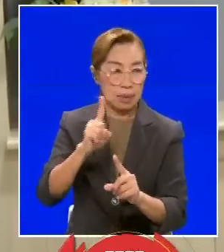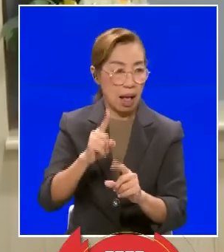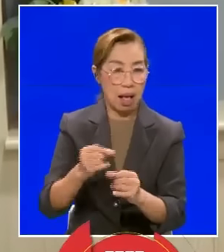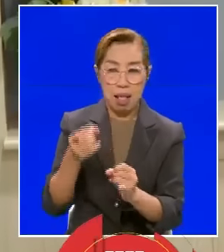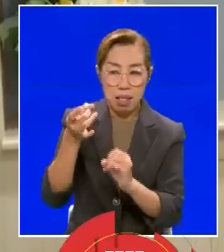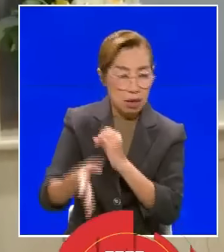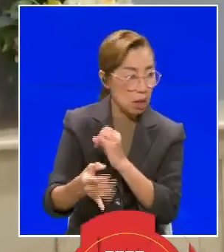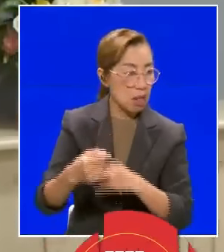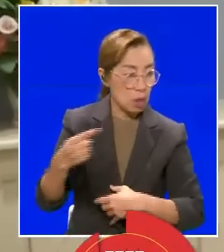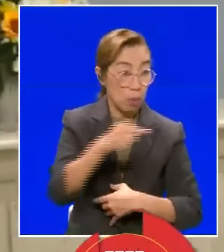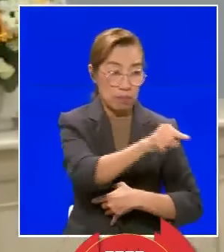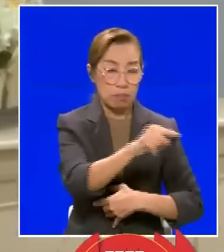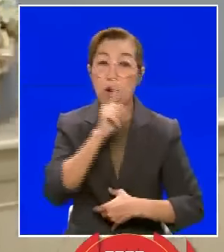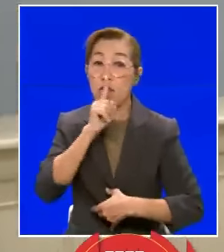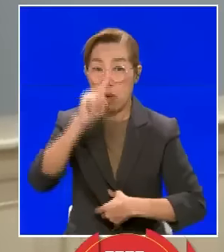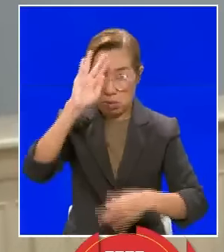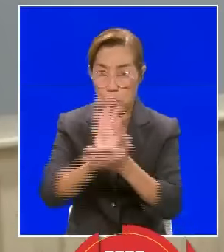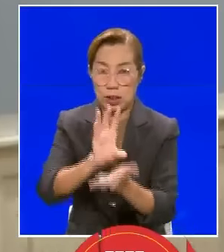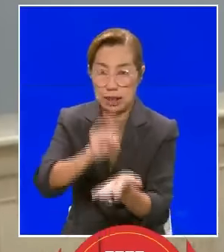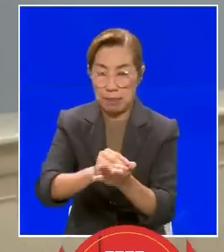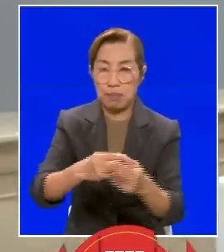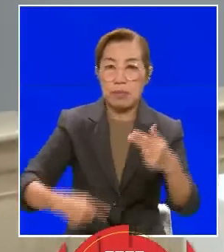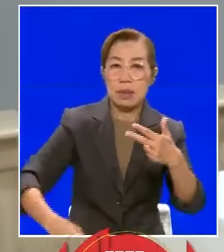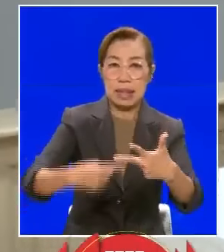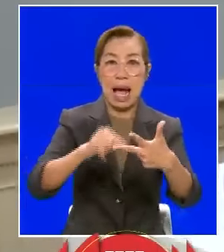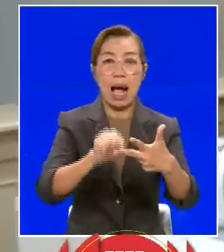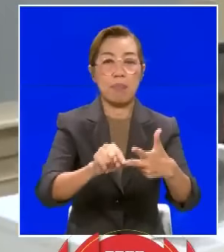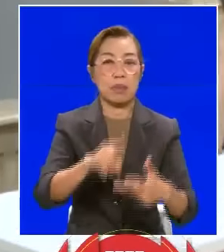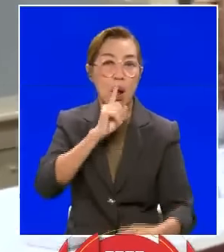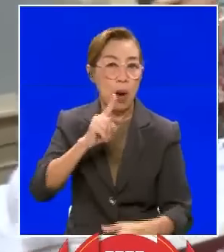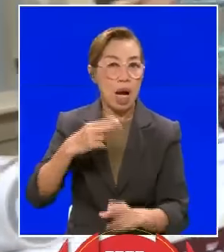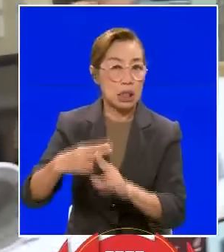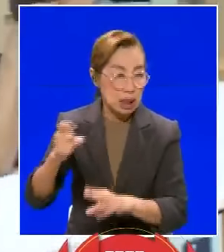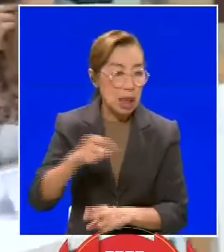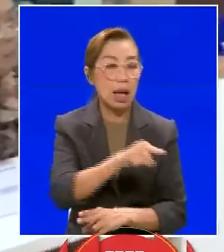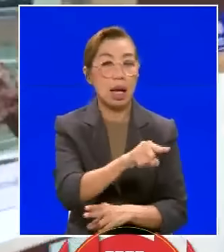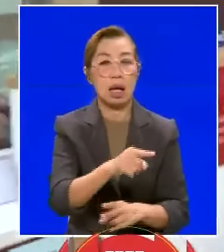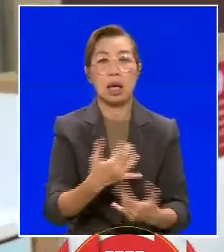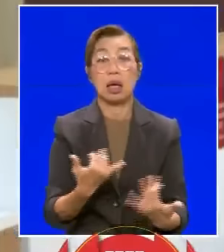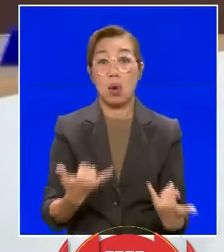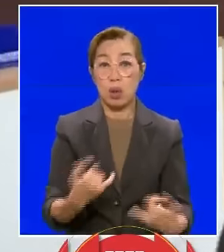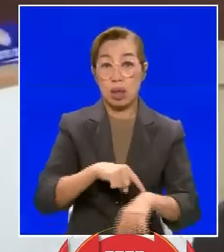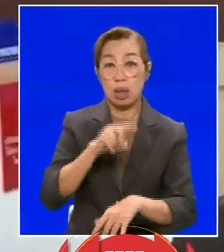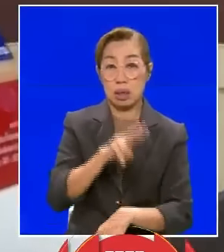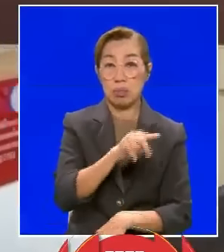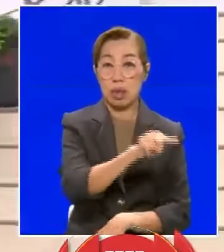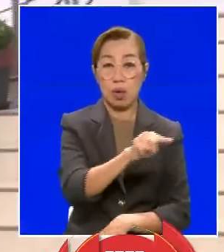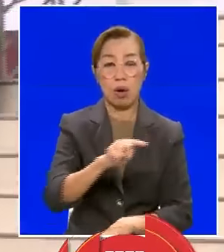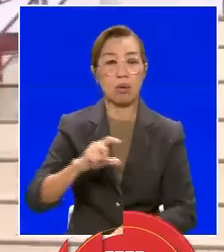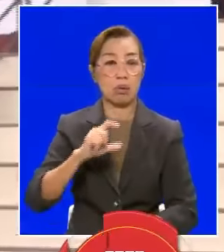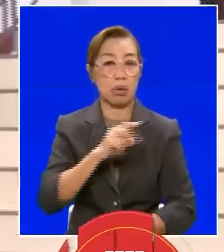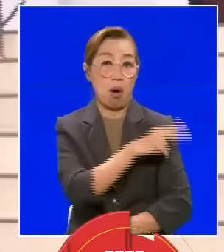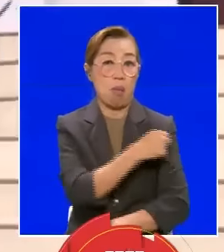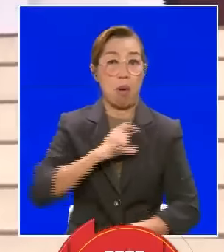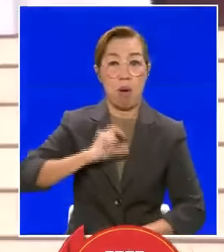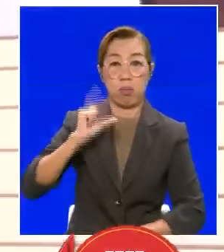เช่นเดียวกันนะครับทางหมอเหรียญทองครับในวันนี้ครับเวลา 13:00 น.ทางนายแพทย์เหรียญทองแน่นหนาครับก็จะมีการแถลงข่า